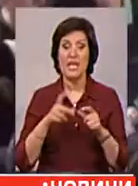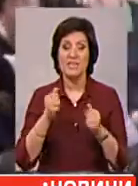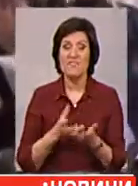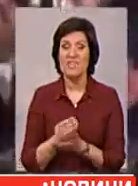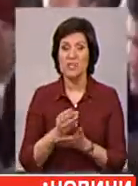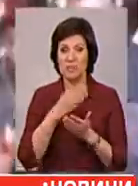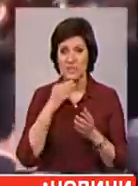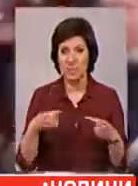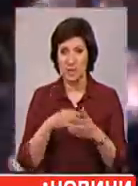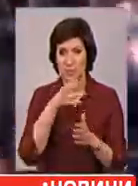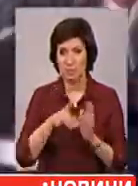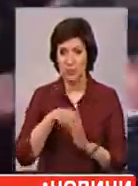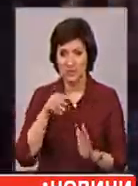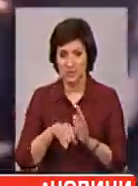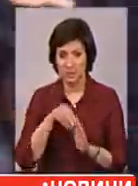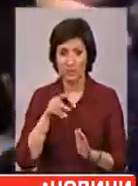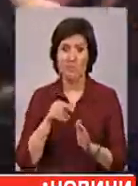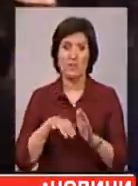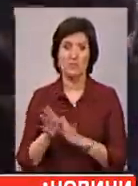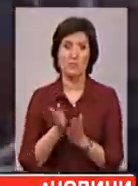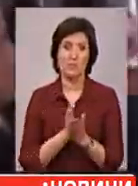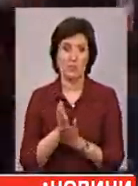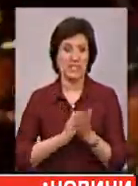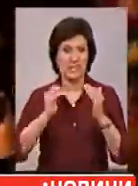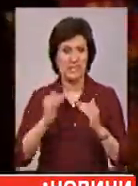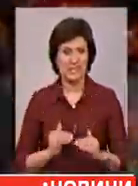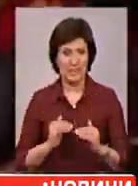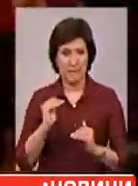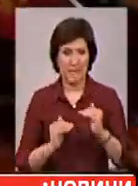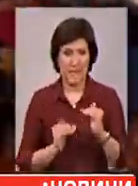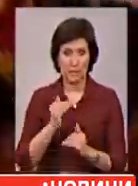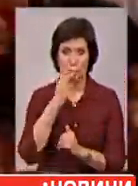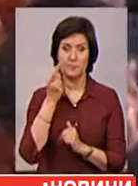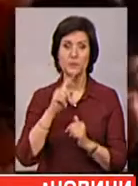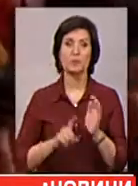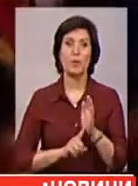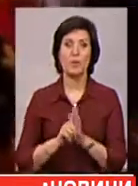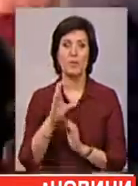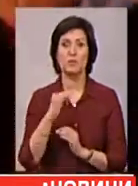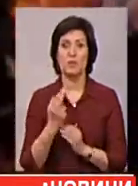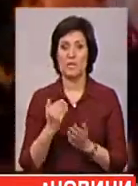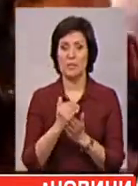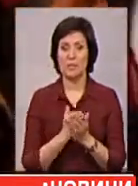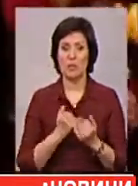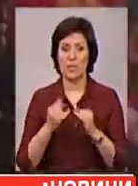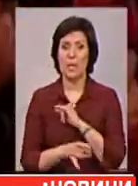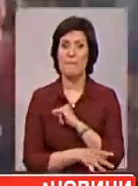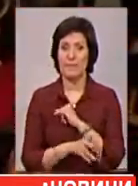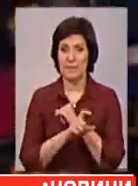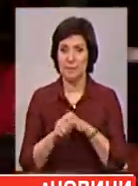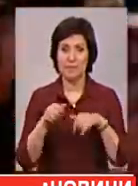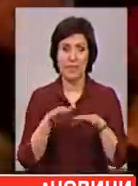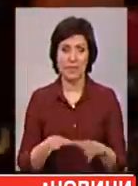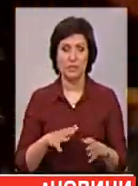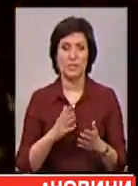під час виборів. З посади Умалу пішов з низьким рейтингом, попри те, що запровадив соціальні програми для бідних.